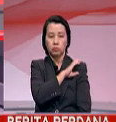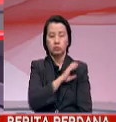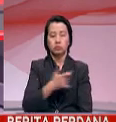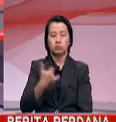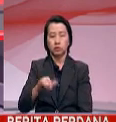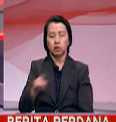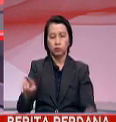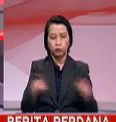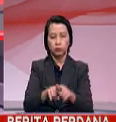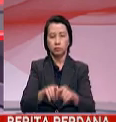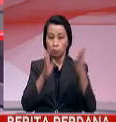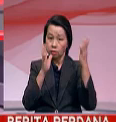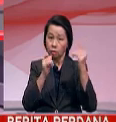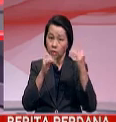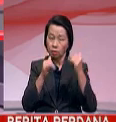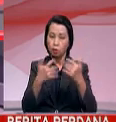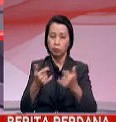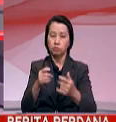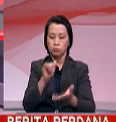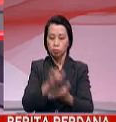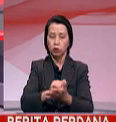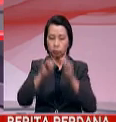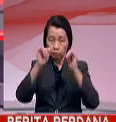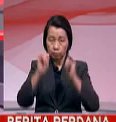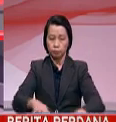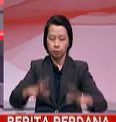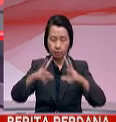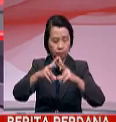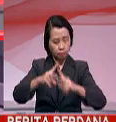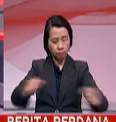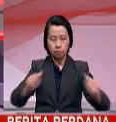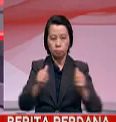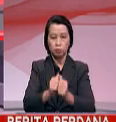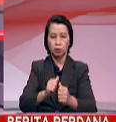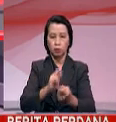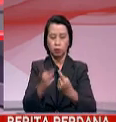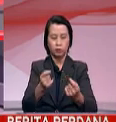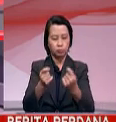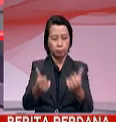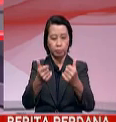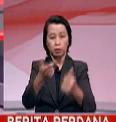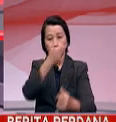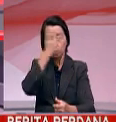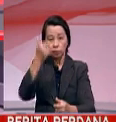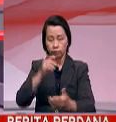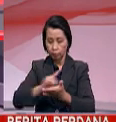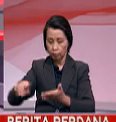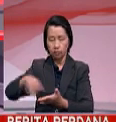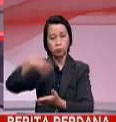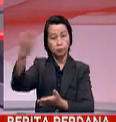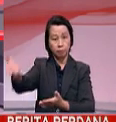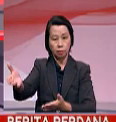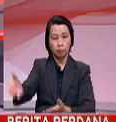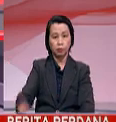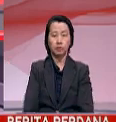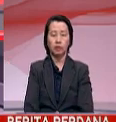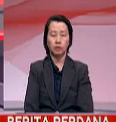Kunju yang turut berharap agar perkara itu dapat diselesaikan dengan kadar segera menjelang minggu depan.